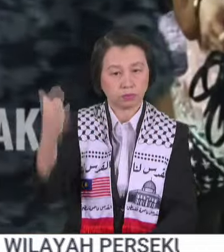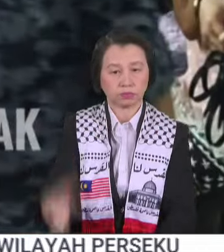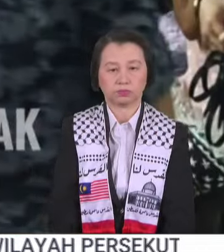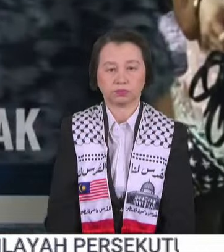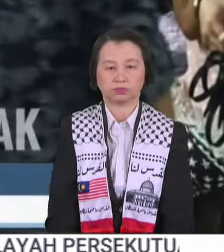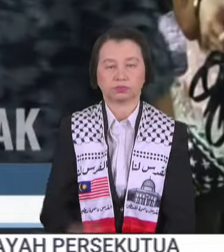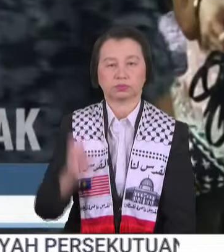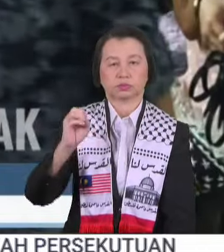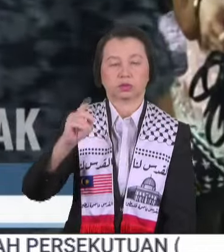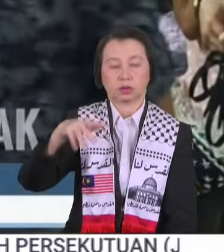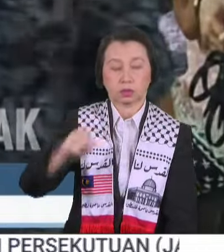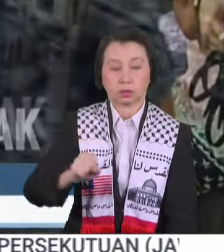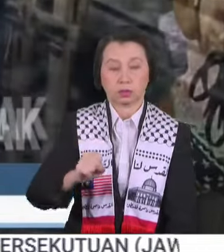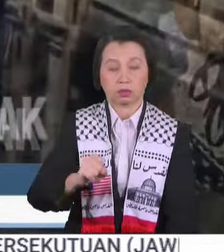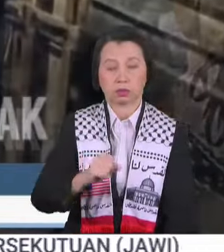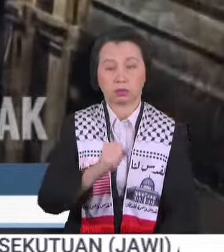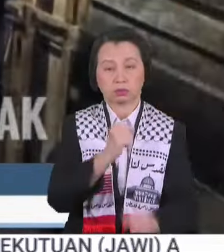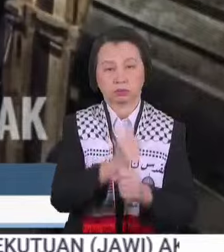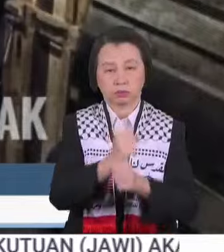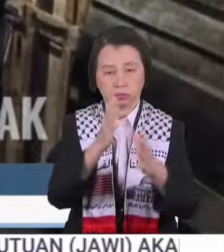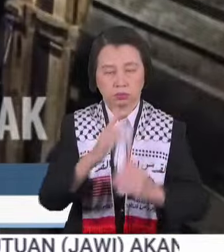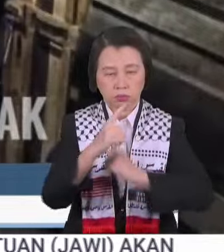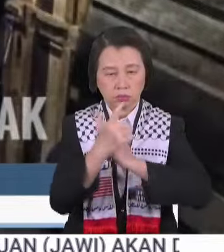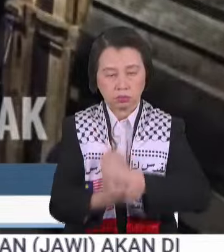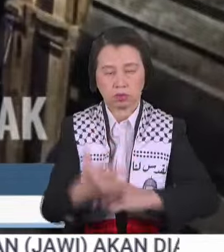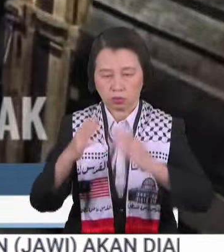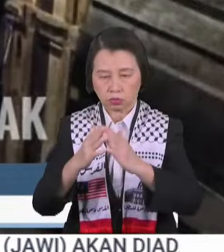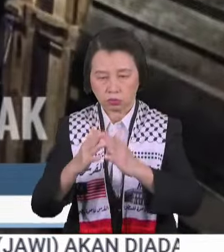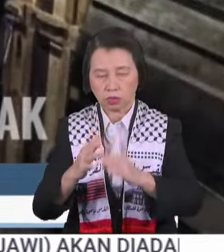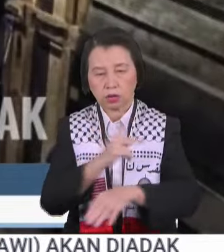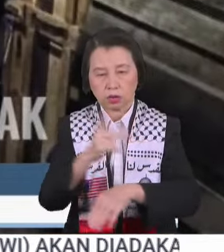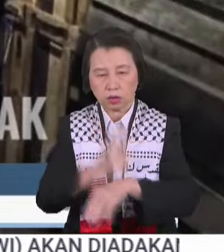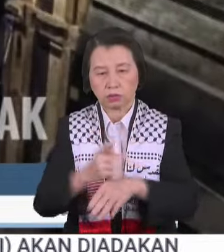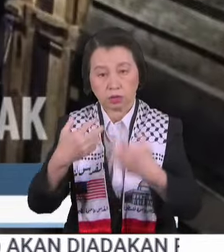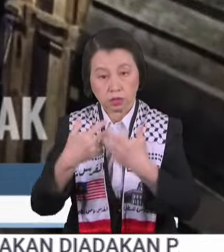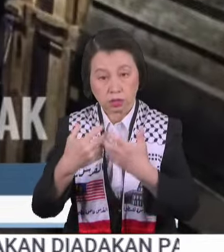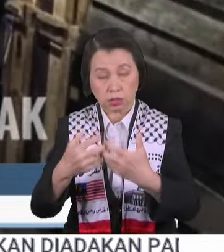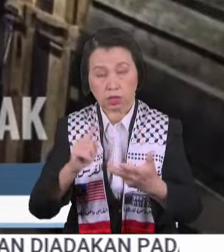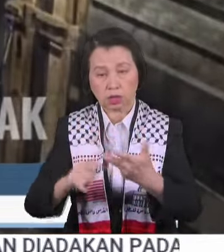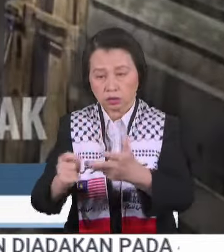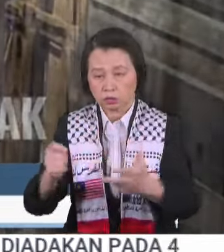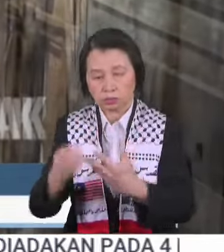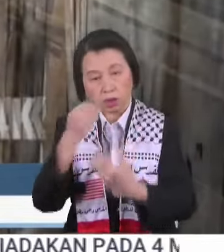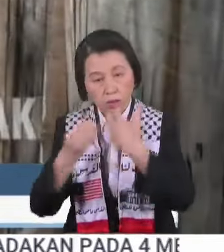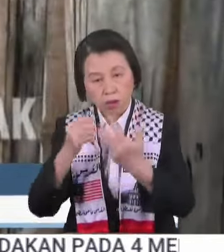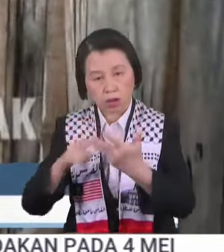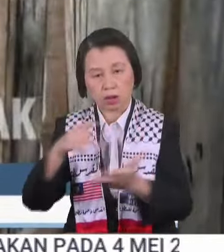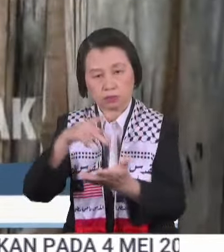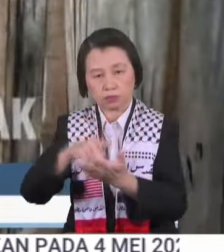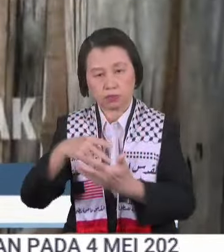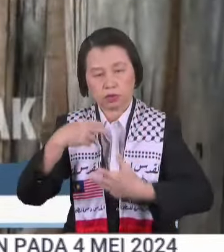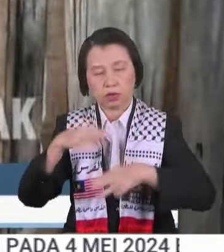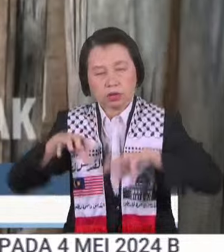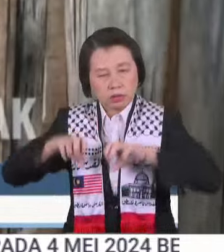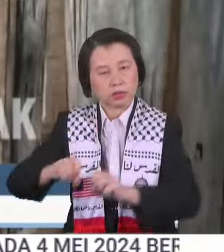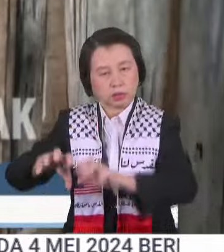Tumpuan operasi termasuk rumah pekerja ladang, rumah kebun, beberapa buah kilang, premis-premis makanan dan pusat